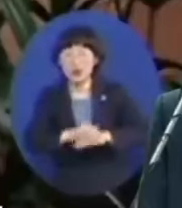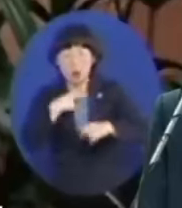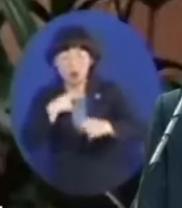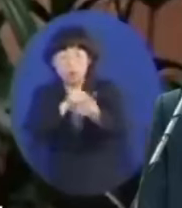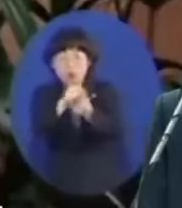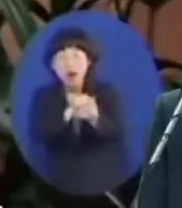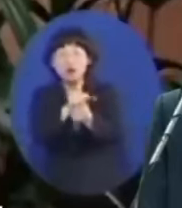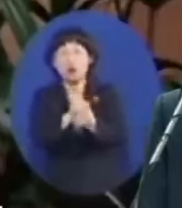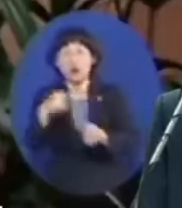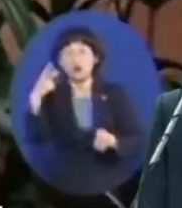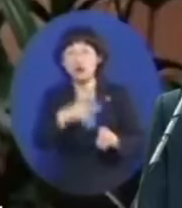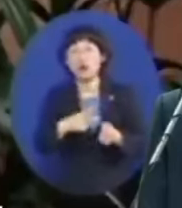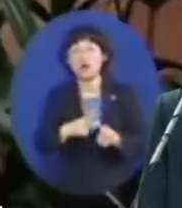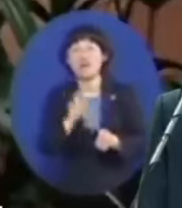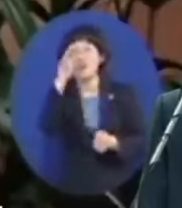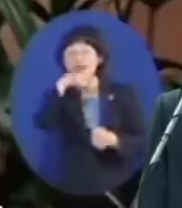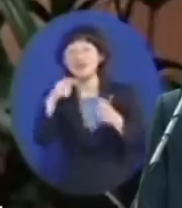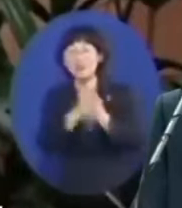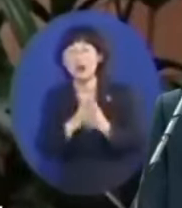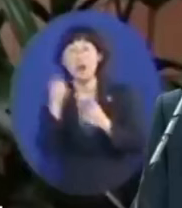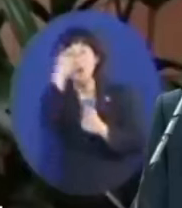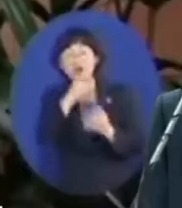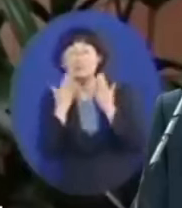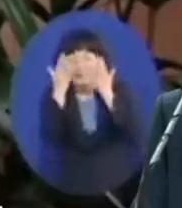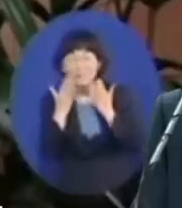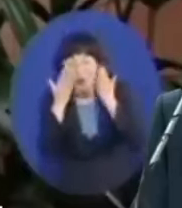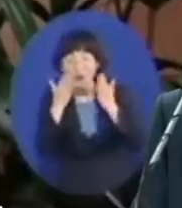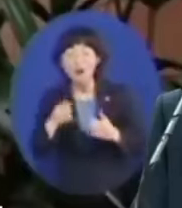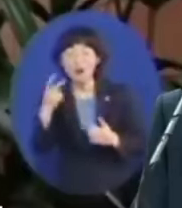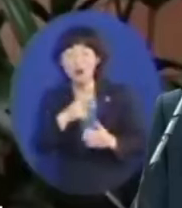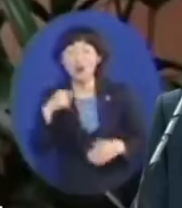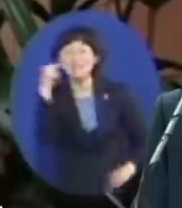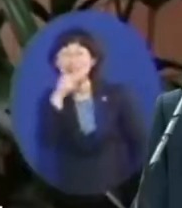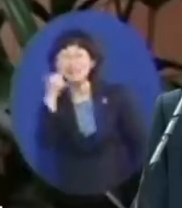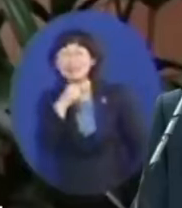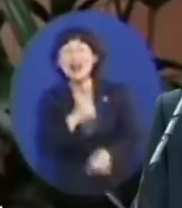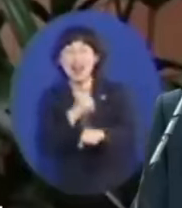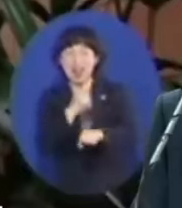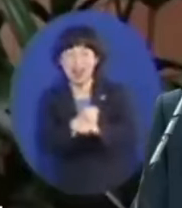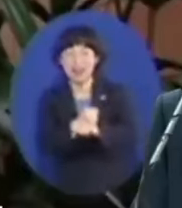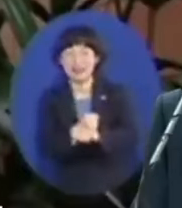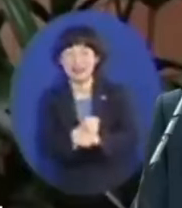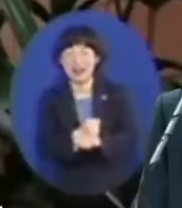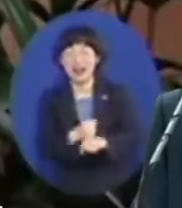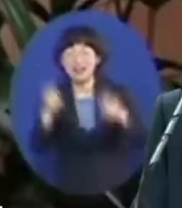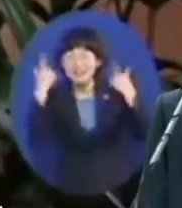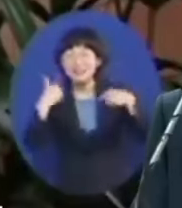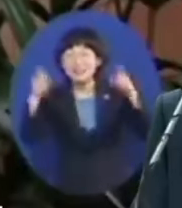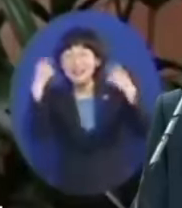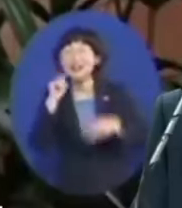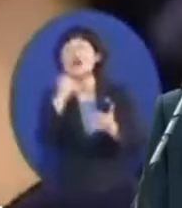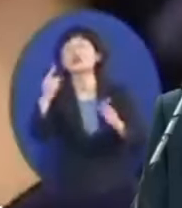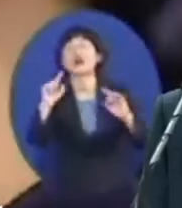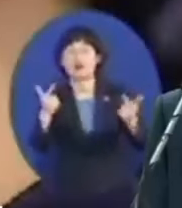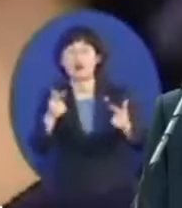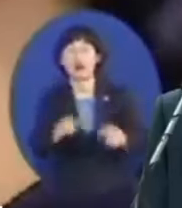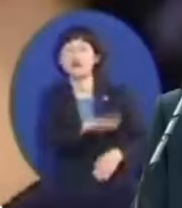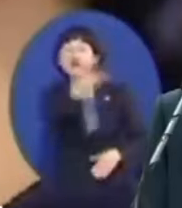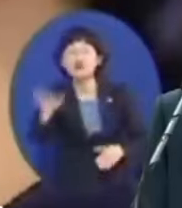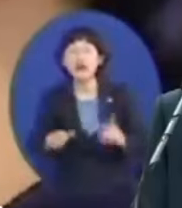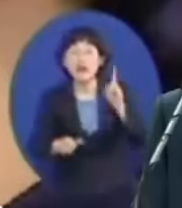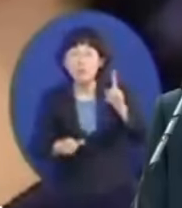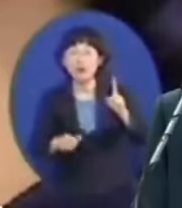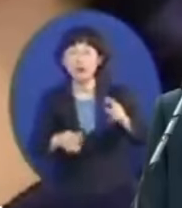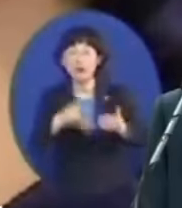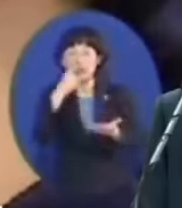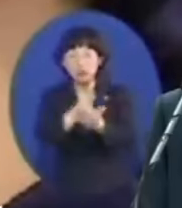빨래하고 밤낮 더러워짐으로 얼굴을 씻고 밤낮 양치질을 하는 것은 늘 더러워지기 때문에 씻어야 되느니라. 우리가 한번